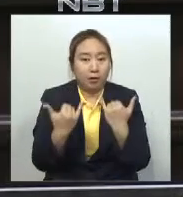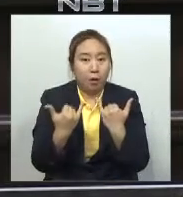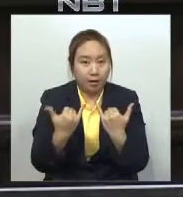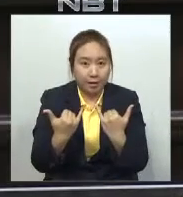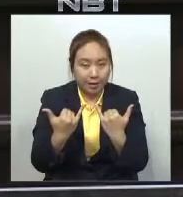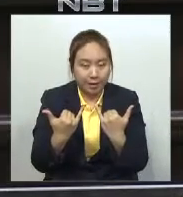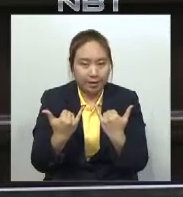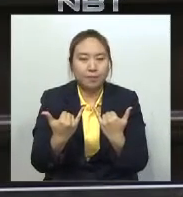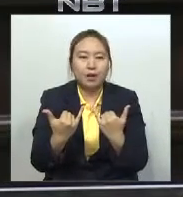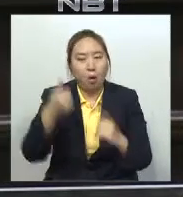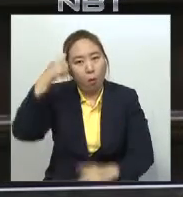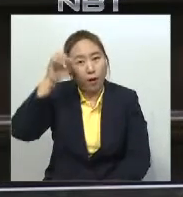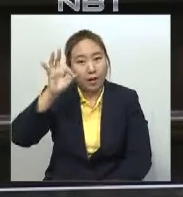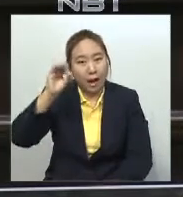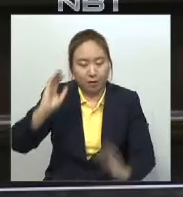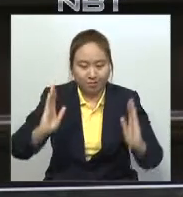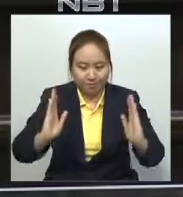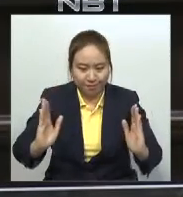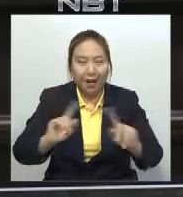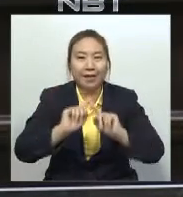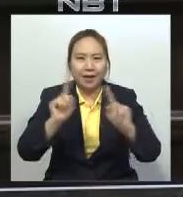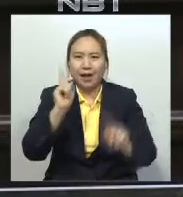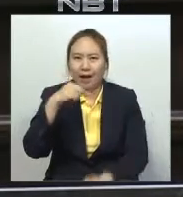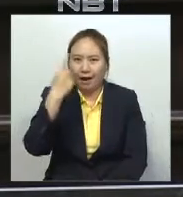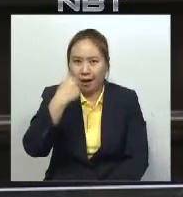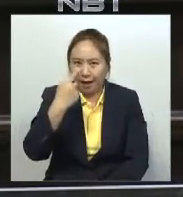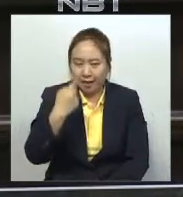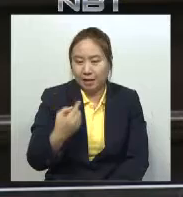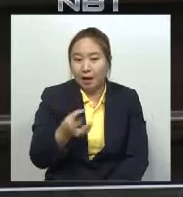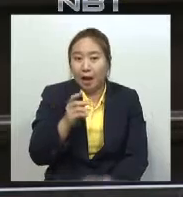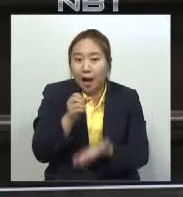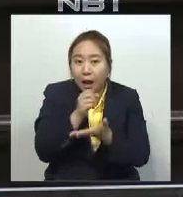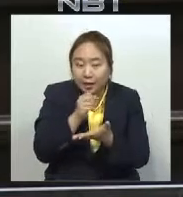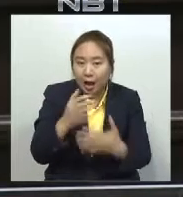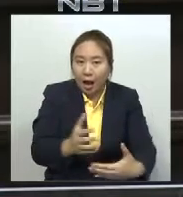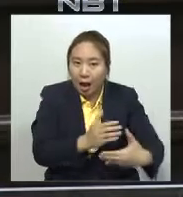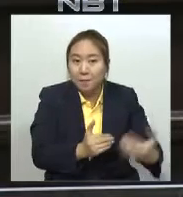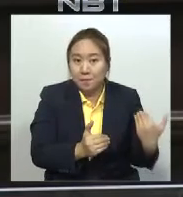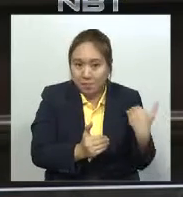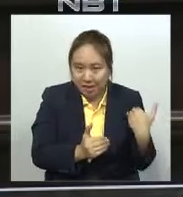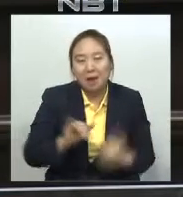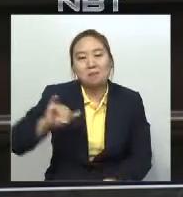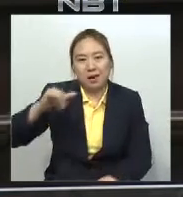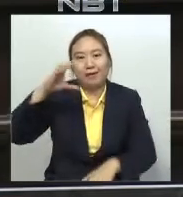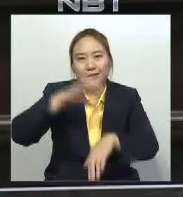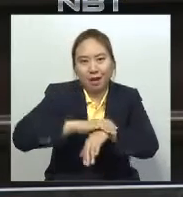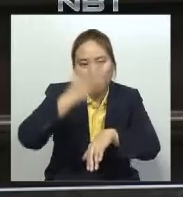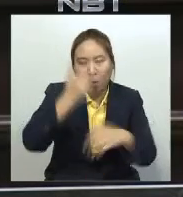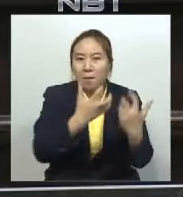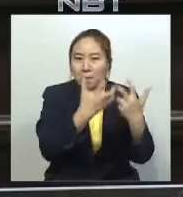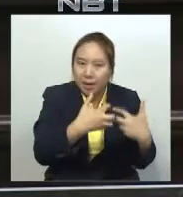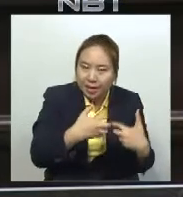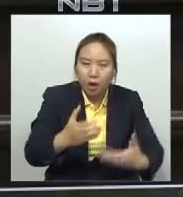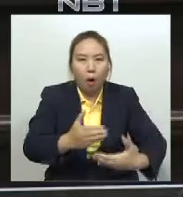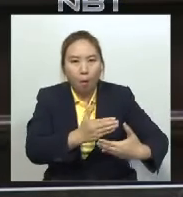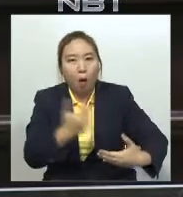อยู่ในช่วงของการนิรโทษกรรม90วันแต่ผู้ครอบครองอาจถูกดำเนินคดีในข้อหาผลิตและครอบครองยาเสพติดให้